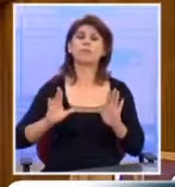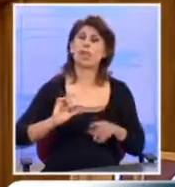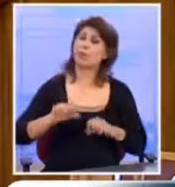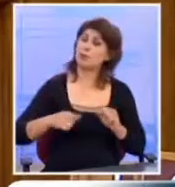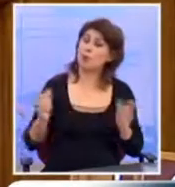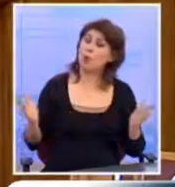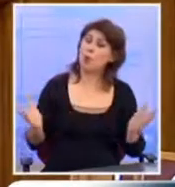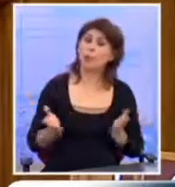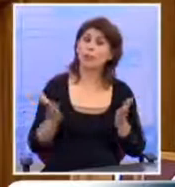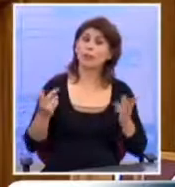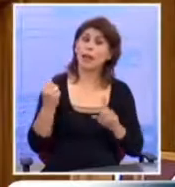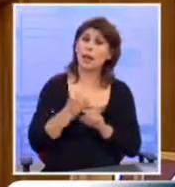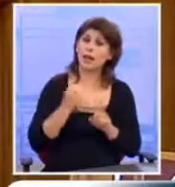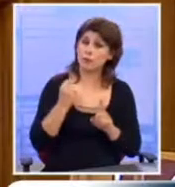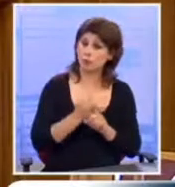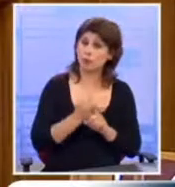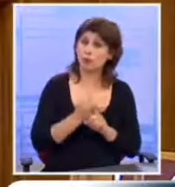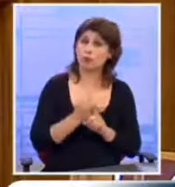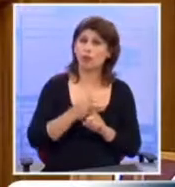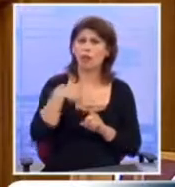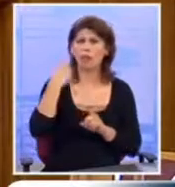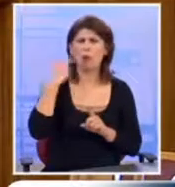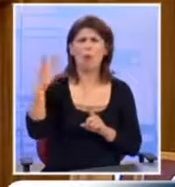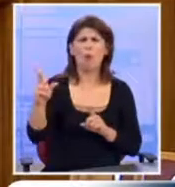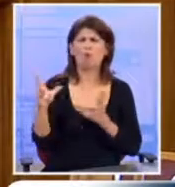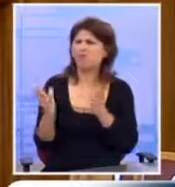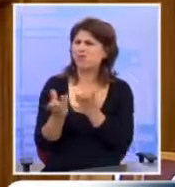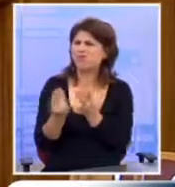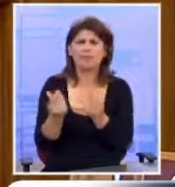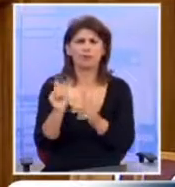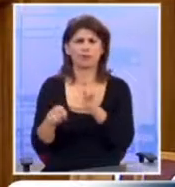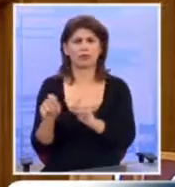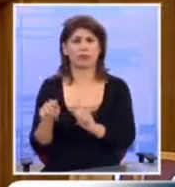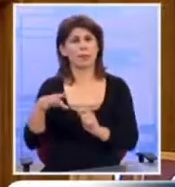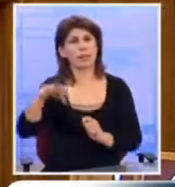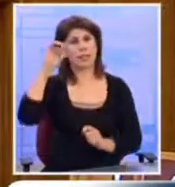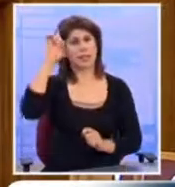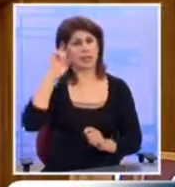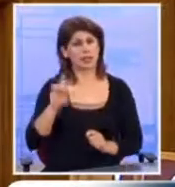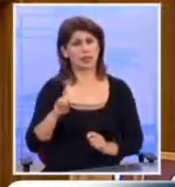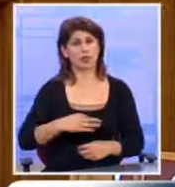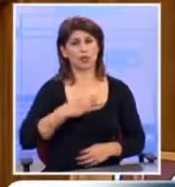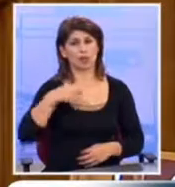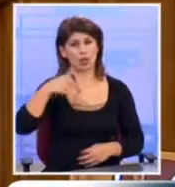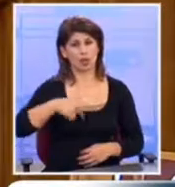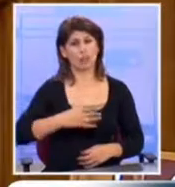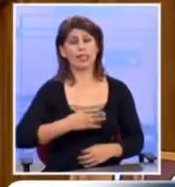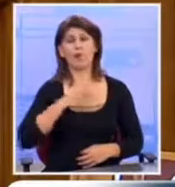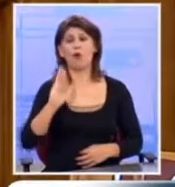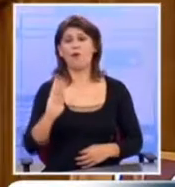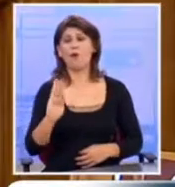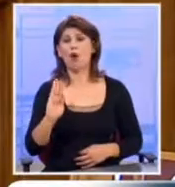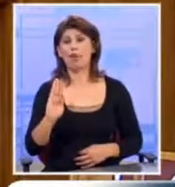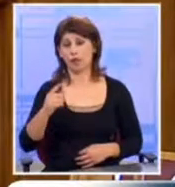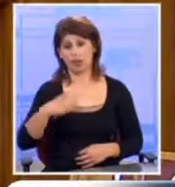δηλαδή καν να υπερασπιστούν τα μορφώματα που δημιούργησαν. Με εξαίρεση ίσως τον κύριο Γεωργιάδη και τον κύριο Βορύδη, με τον